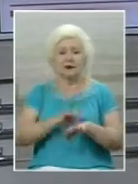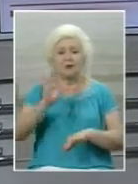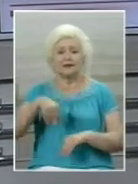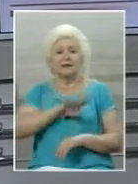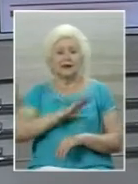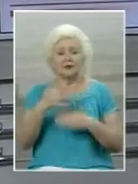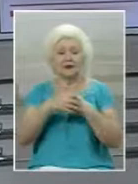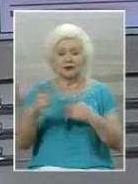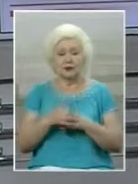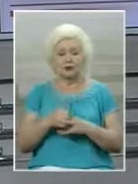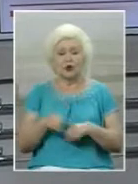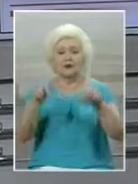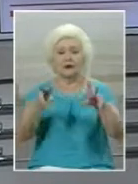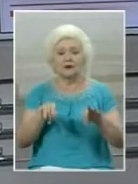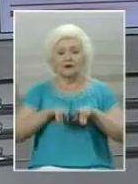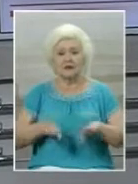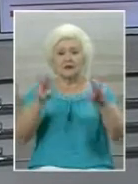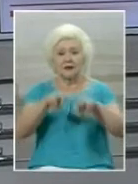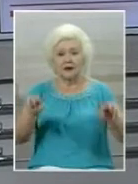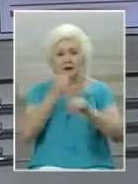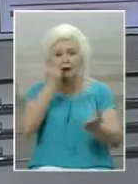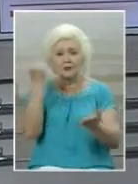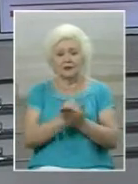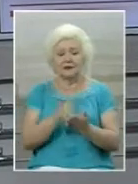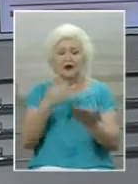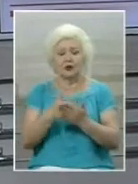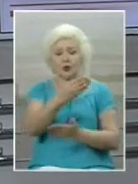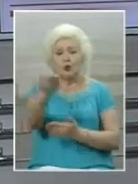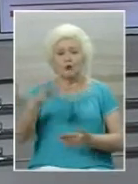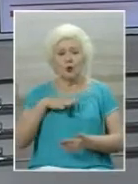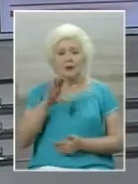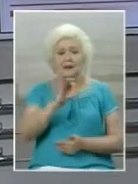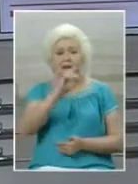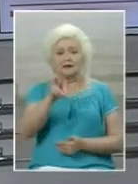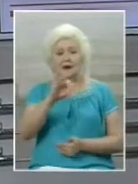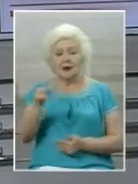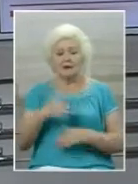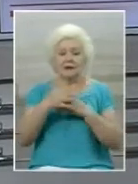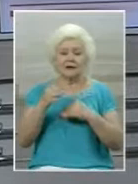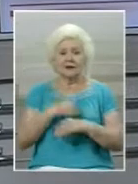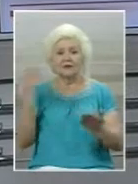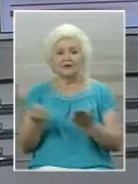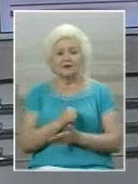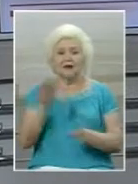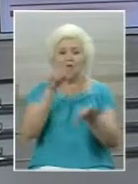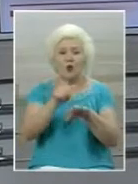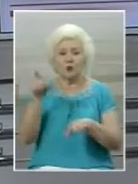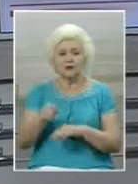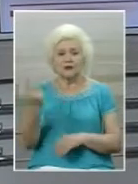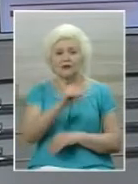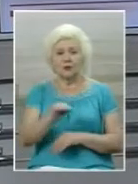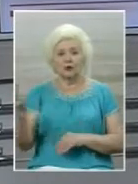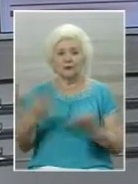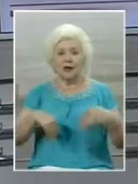тварини фахівці провели аналізи і підтвердили здогадки. У неї був сказ. Кіт встиг покусати 2 дітей з родини, в якій